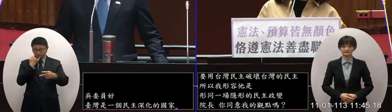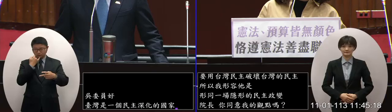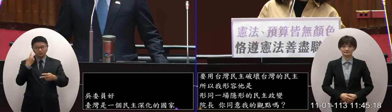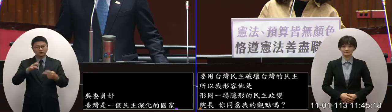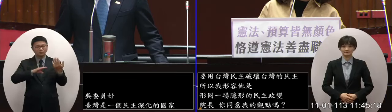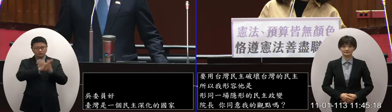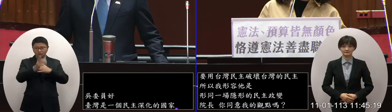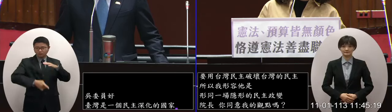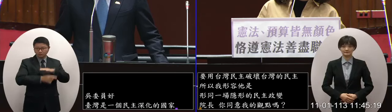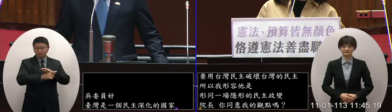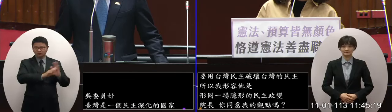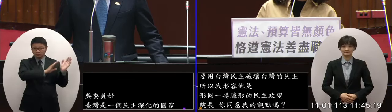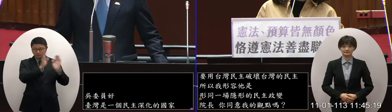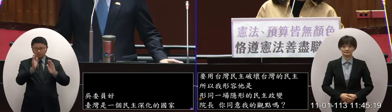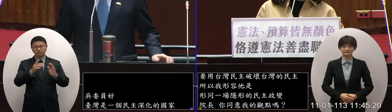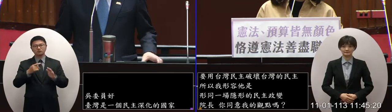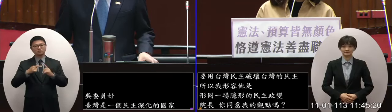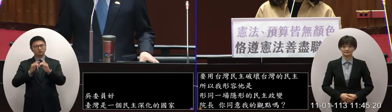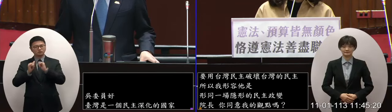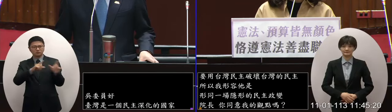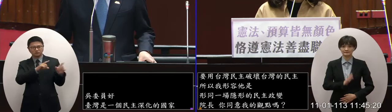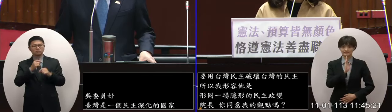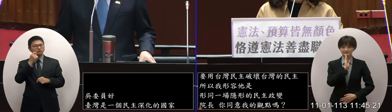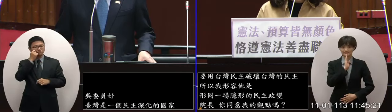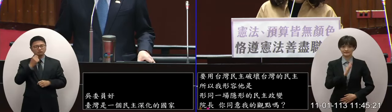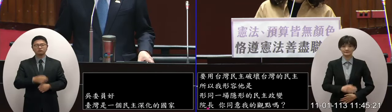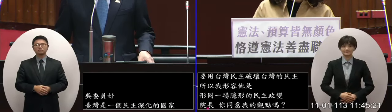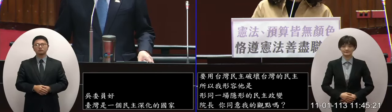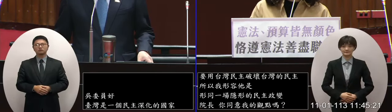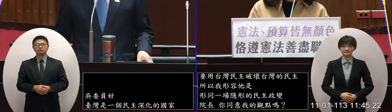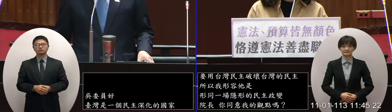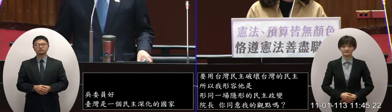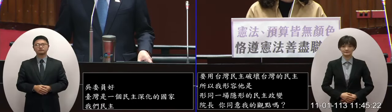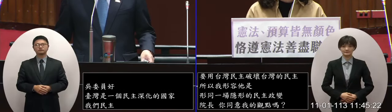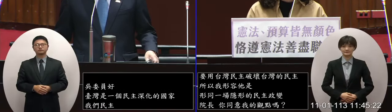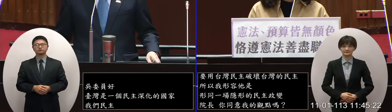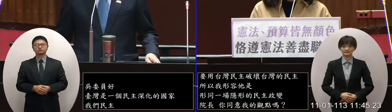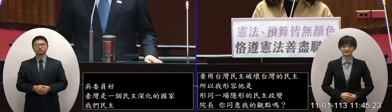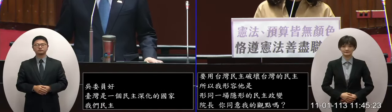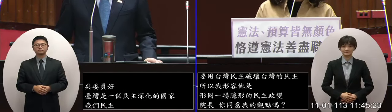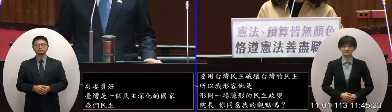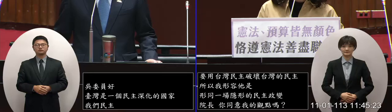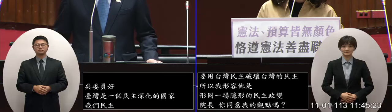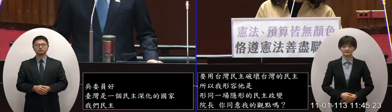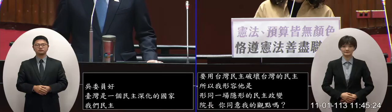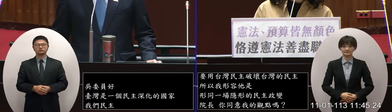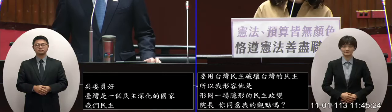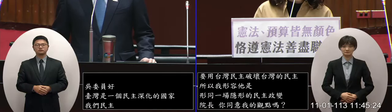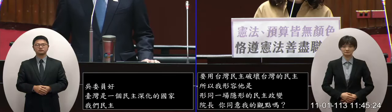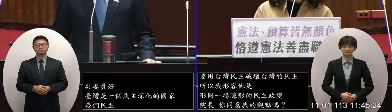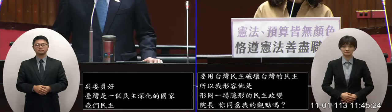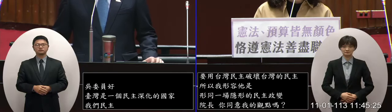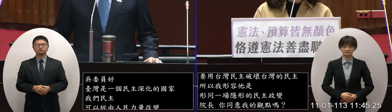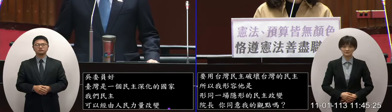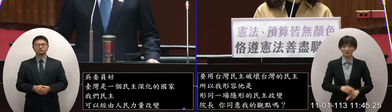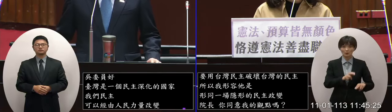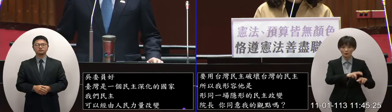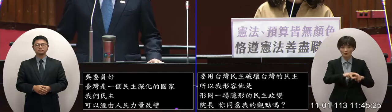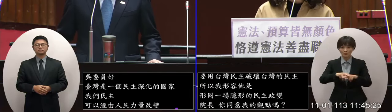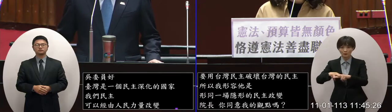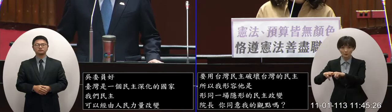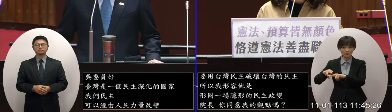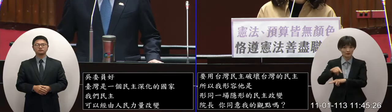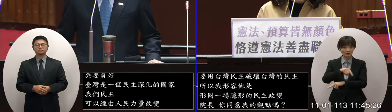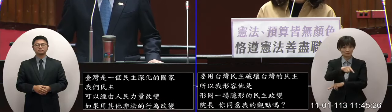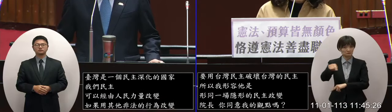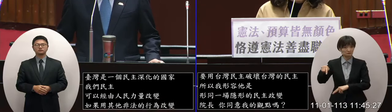想国人是无法接受的。 是我们拥有无限强大的隐形席次，就是我